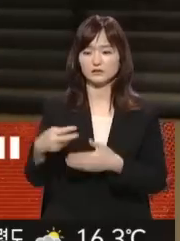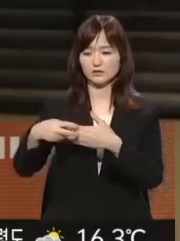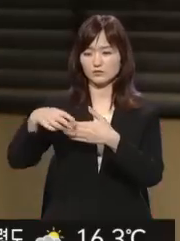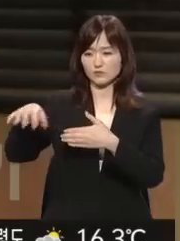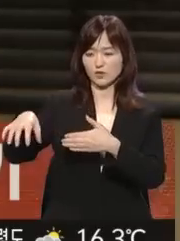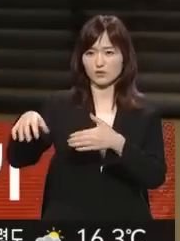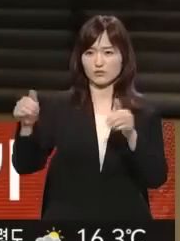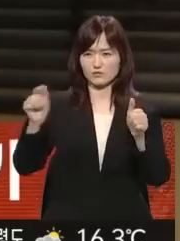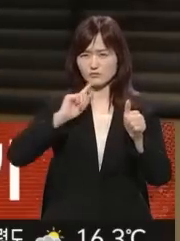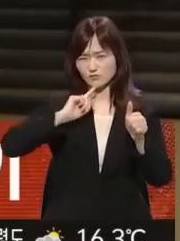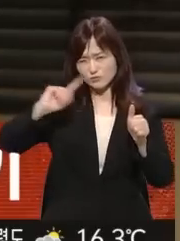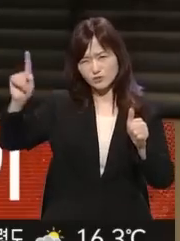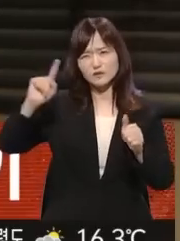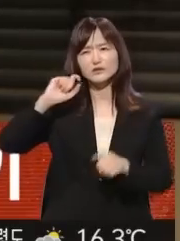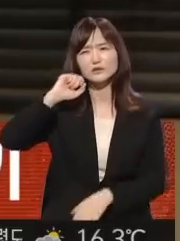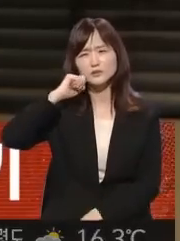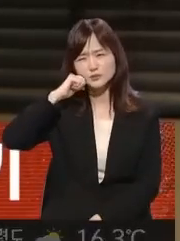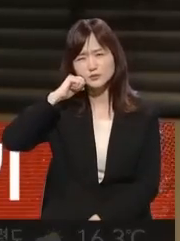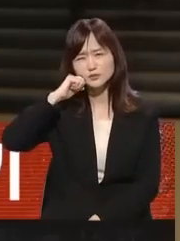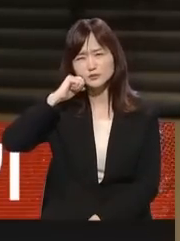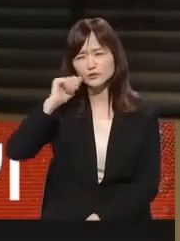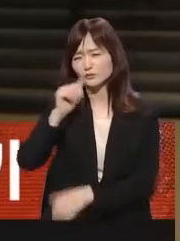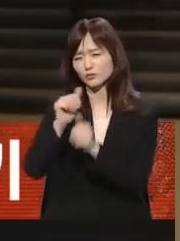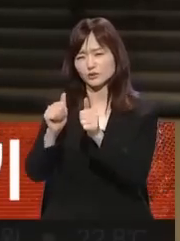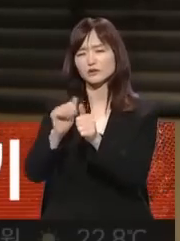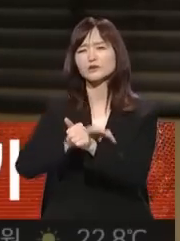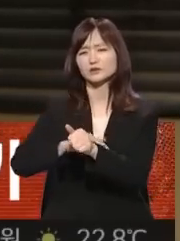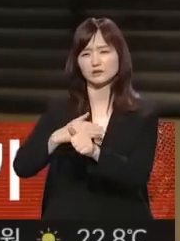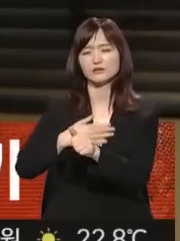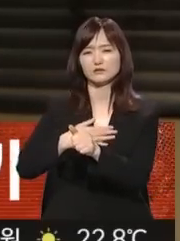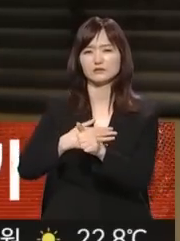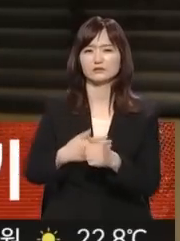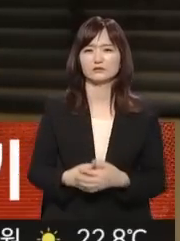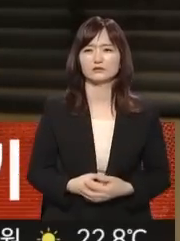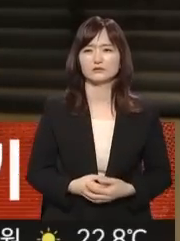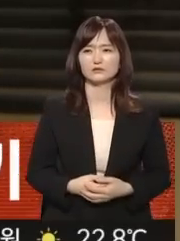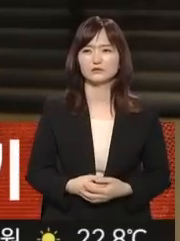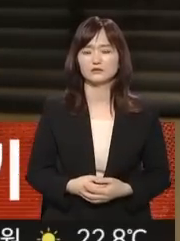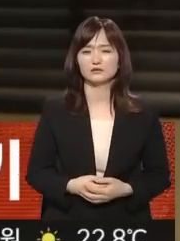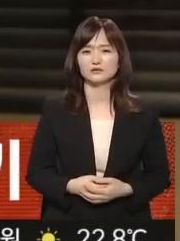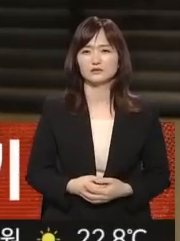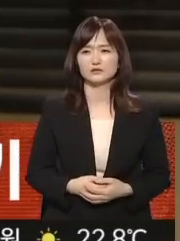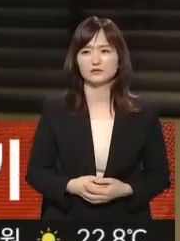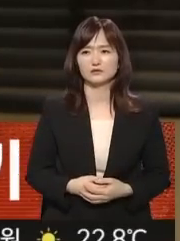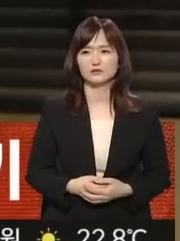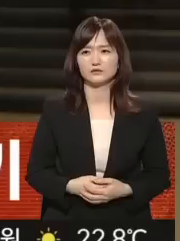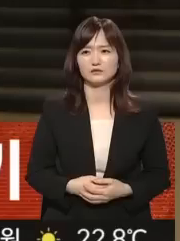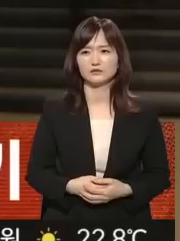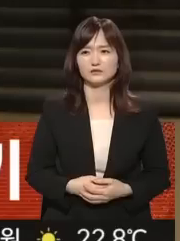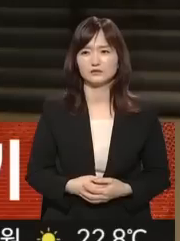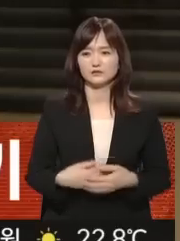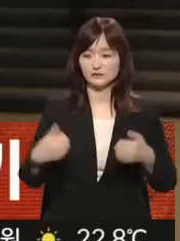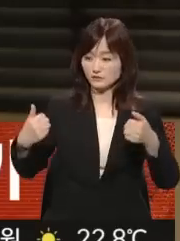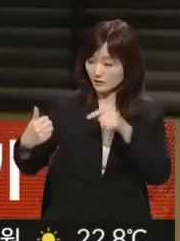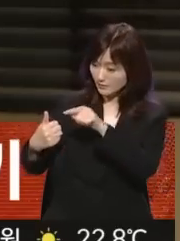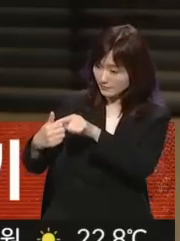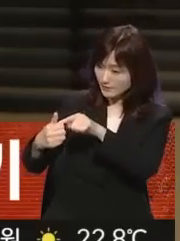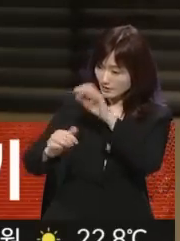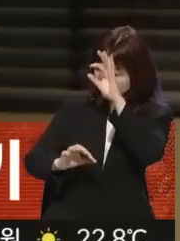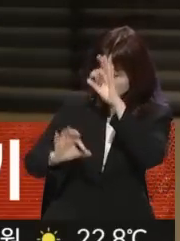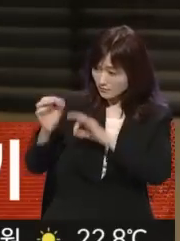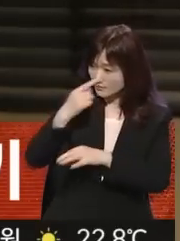상대로 소송을 하는게 얼마나 어려운지는 변호사들을 잘 아십니다 저희가 정확하게 상대방의 과실 입증하는게 너무 어렵단